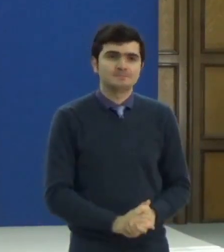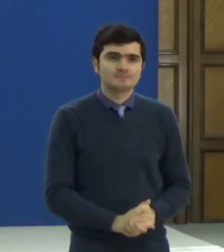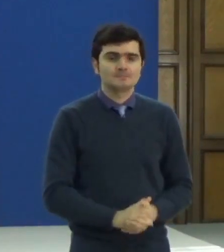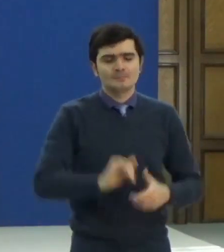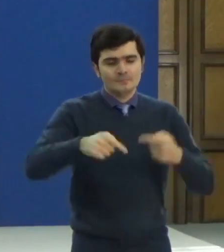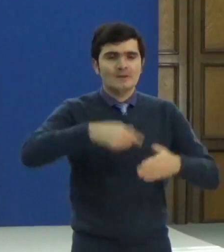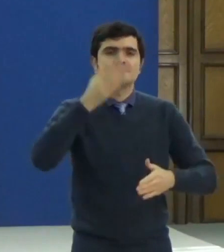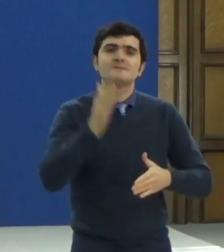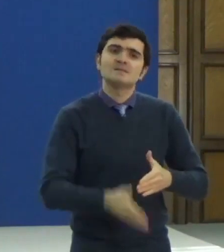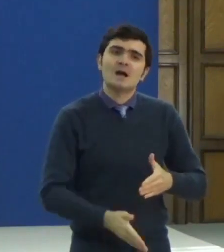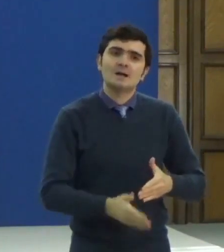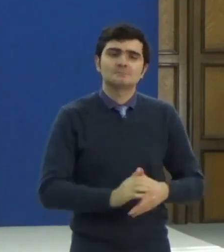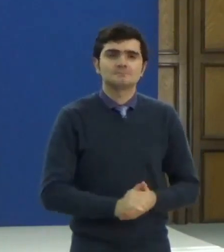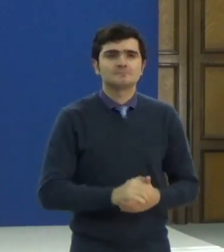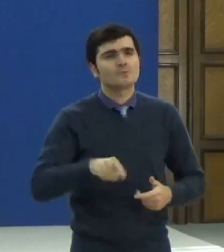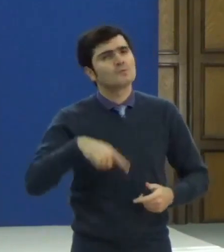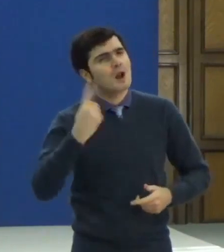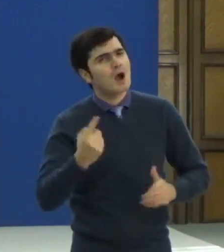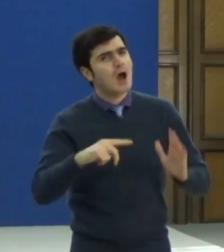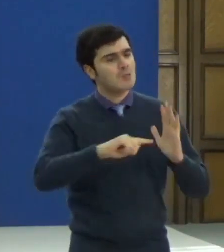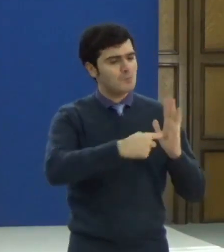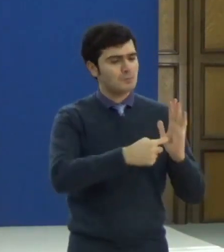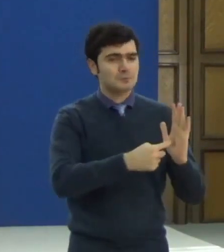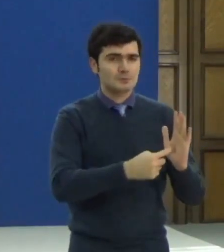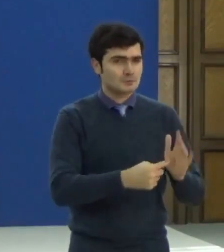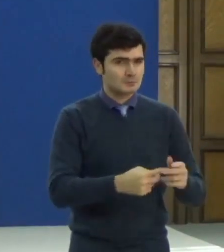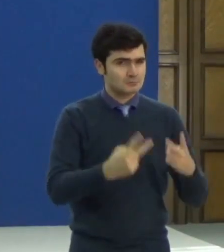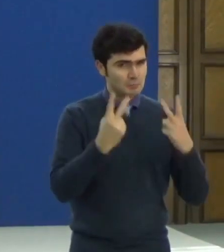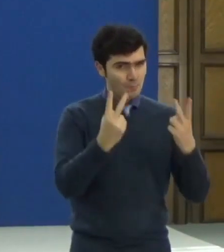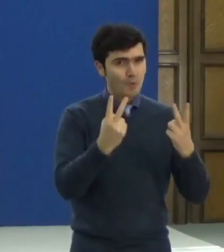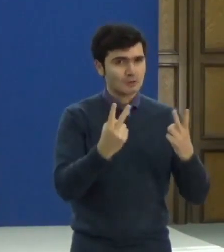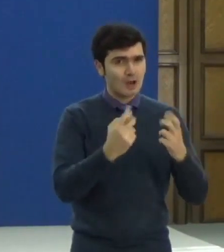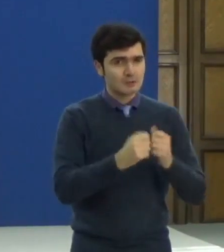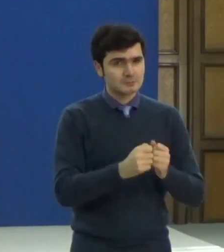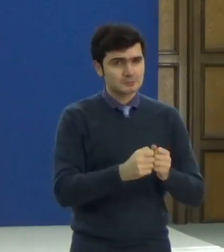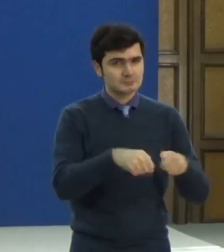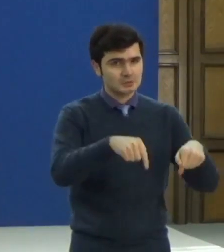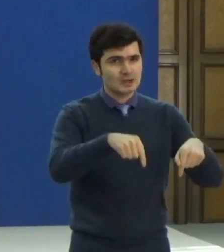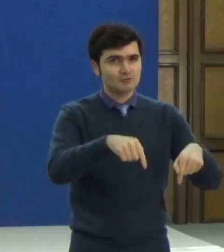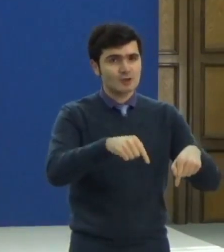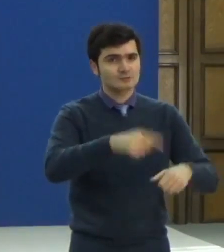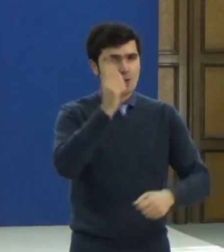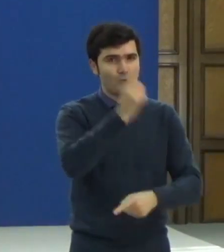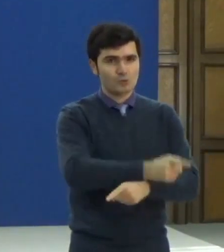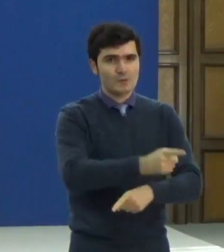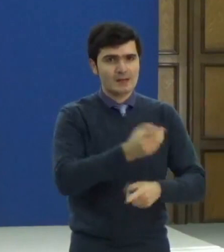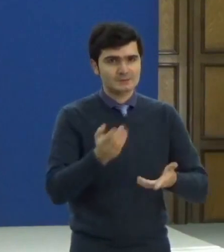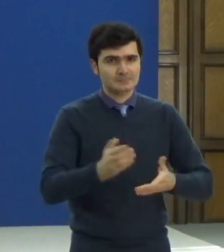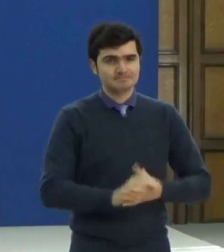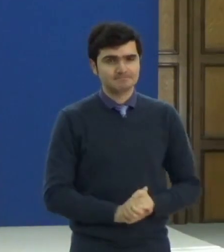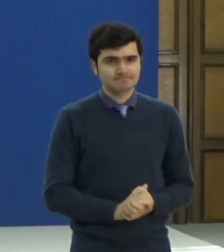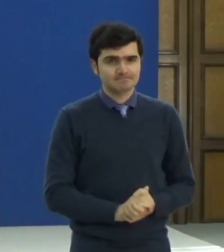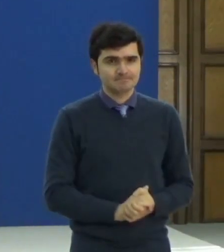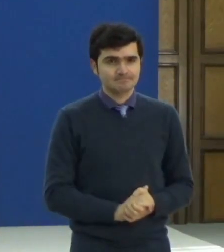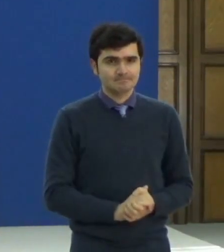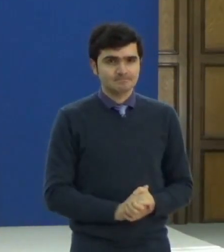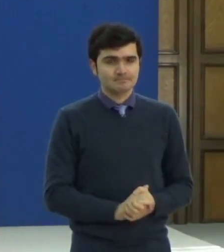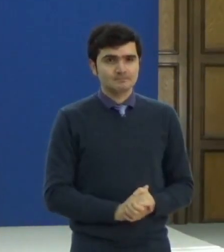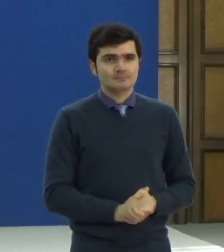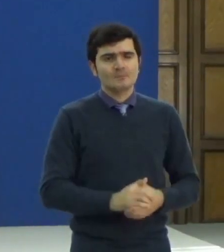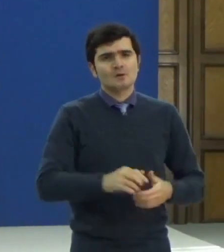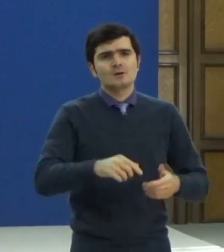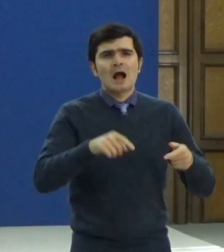În final, un alt punct important al acestei ordonanțe